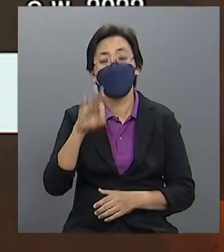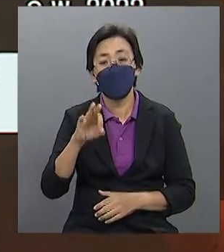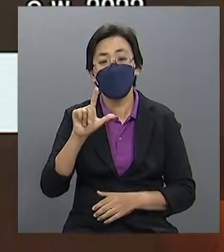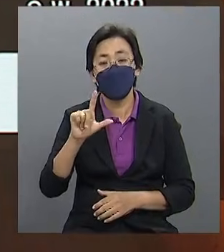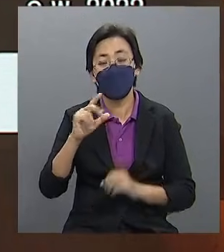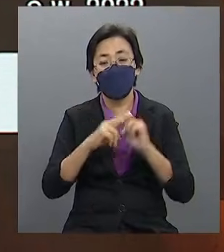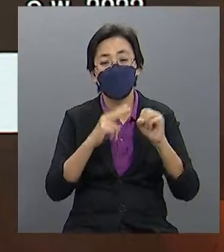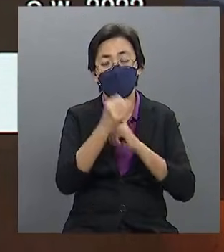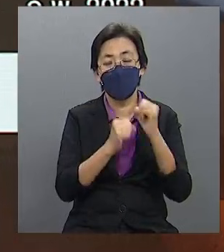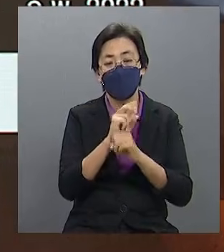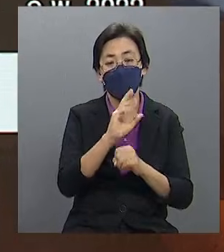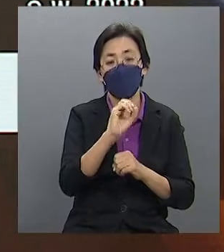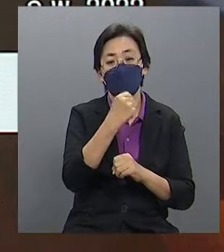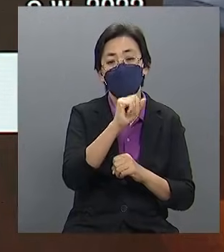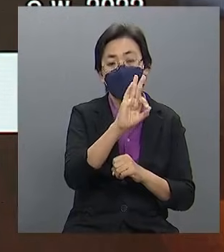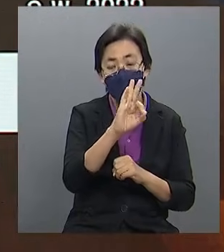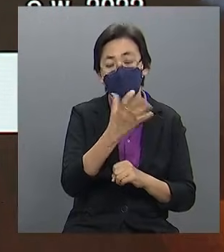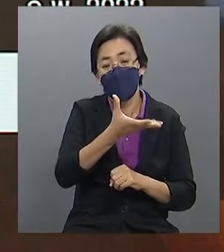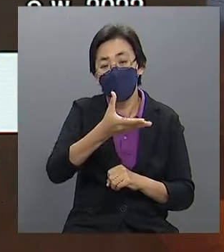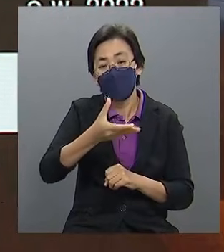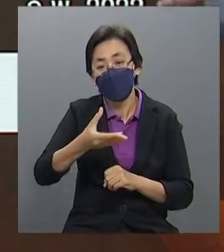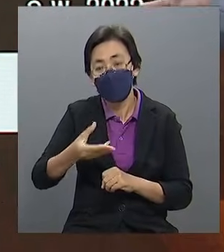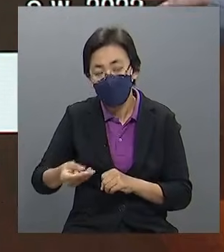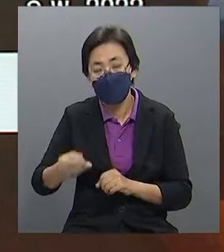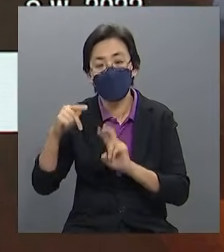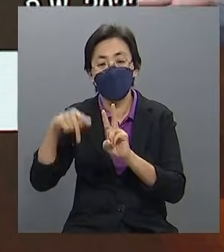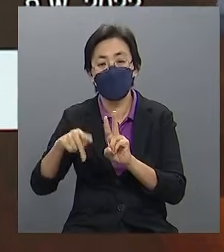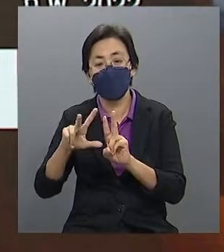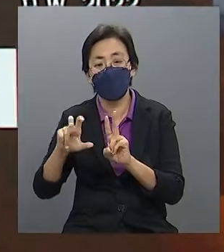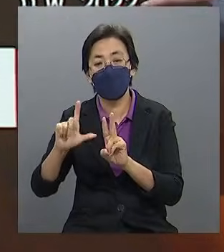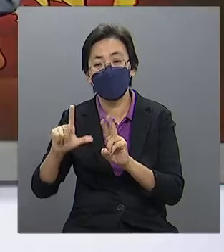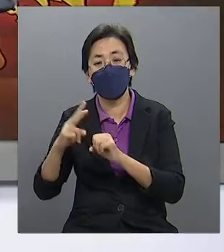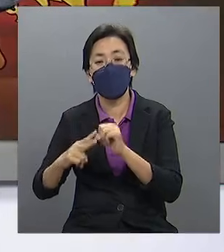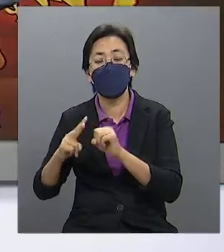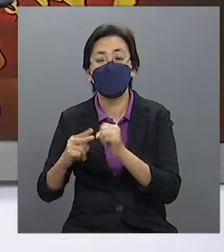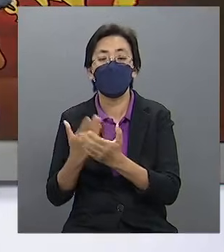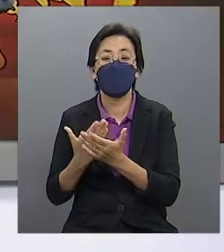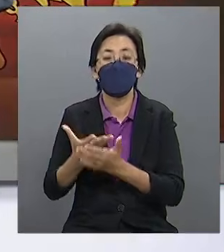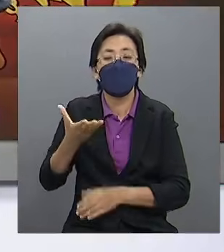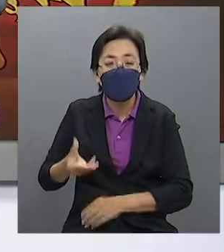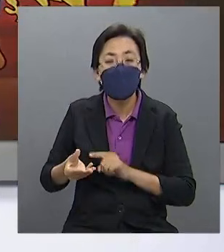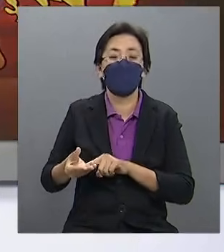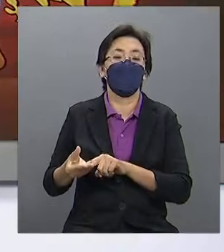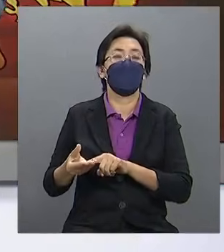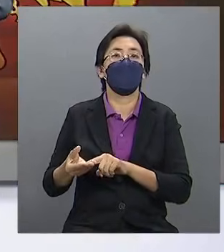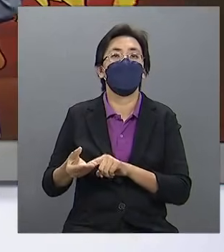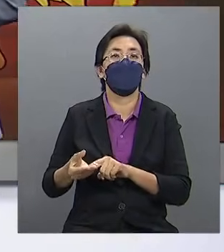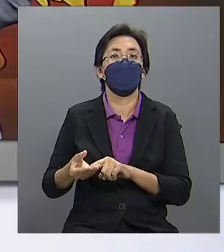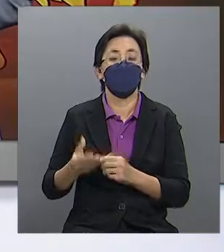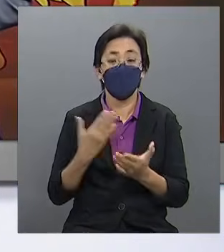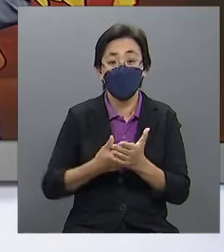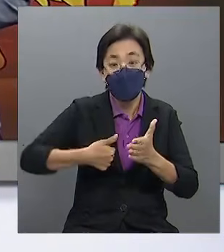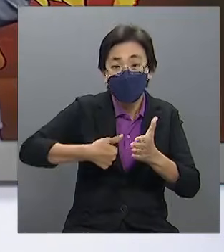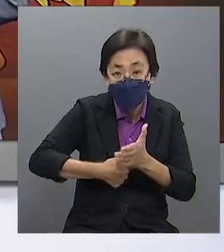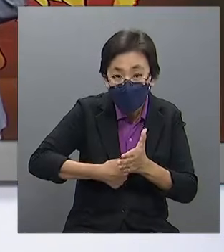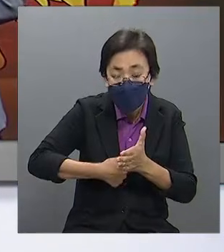ค่ะปัจจุบันเหลือเพียงแค่ประมาณ 2,300 ล้านดอลลาร์สหรัฐเท่านั้นค่ะขณะที่หนี้สินต้องมาดูหนี้สิน